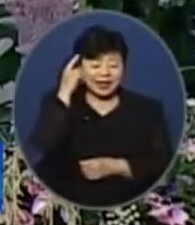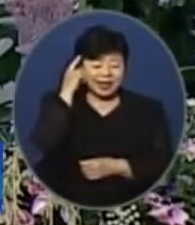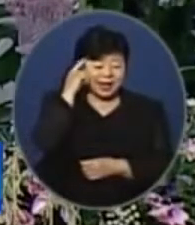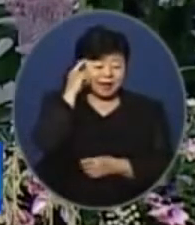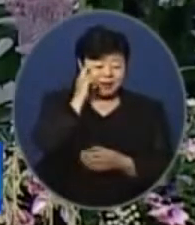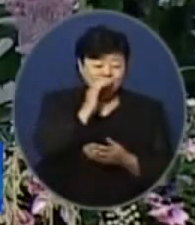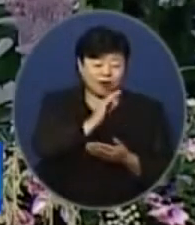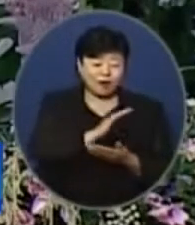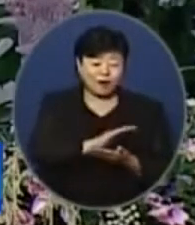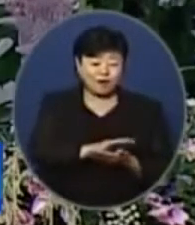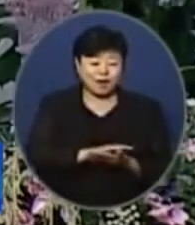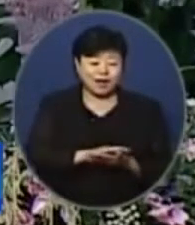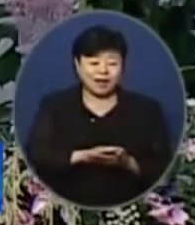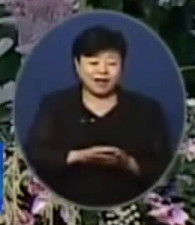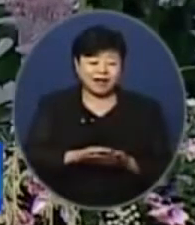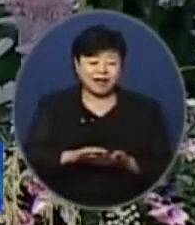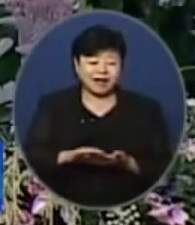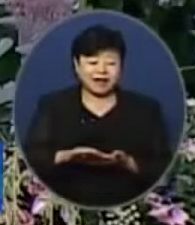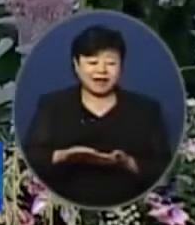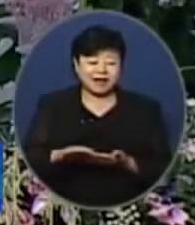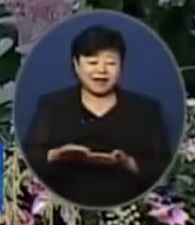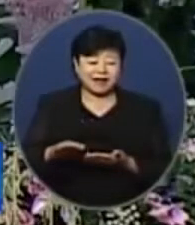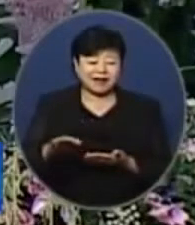우리의 평화